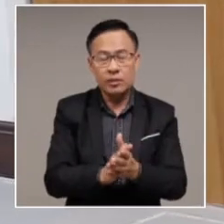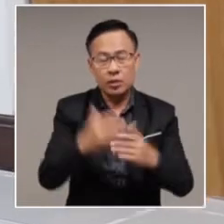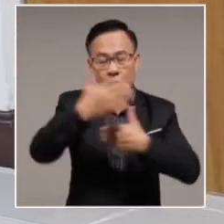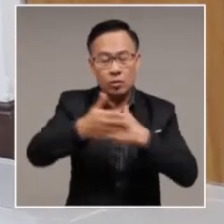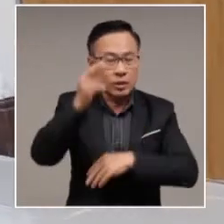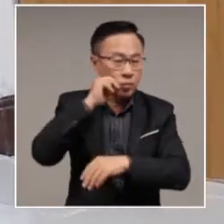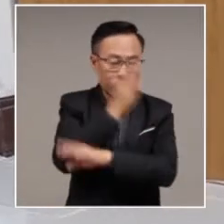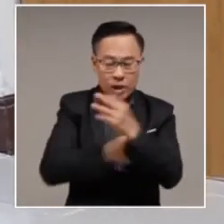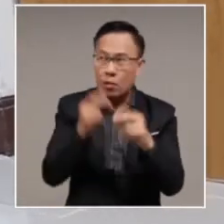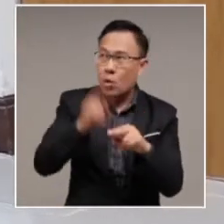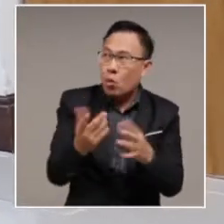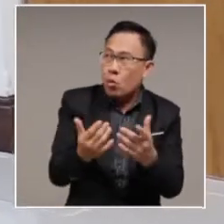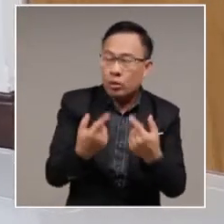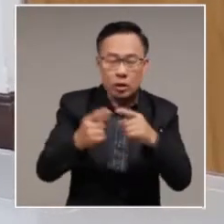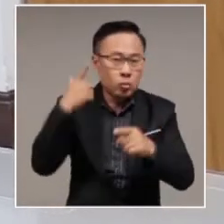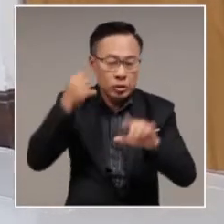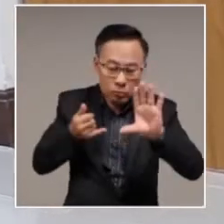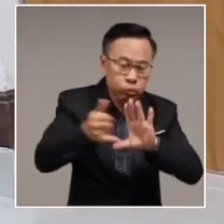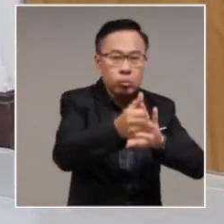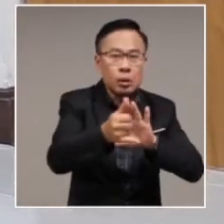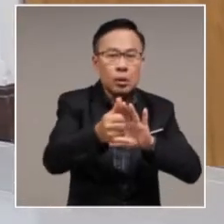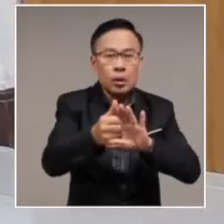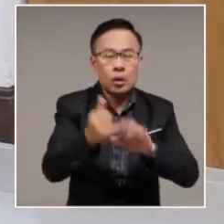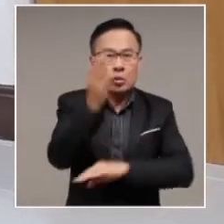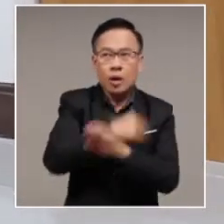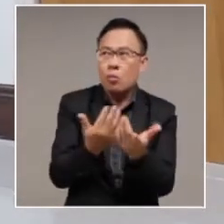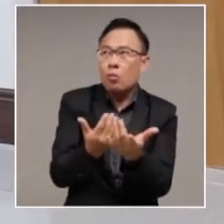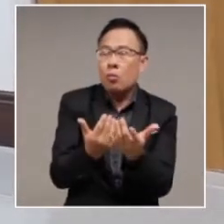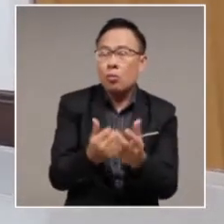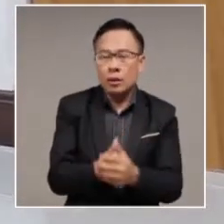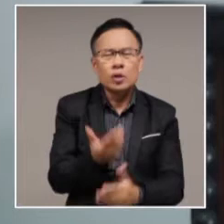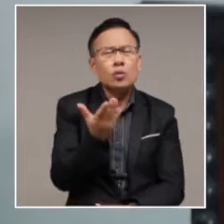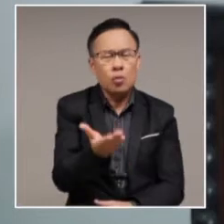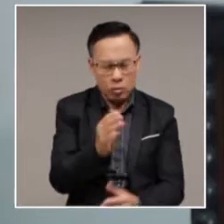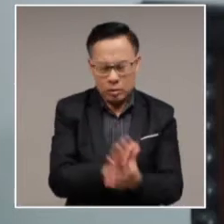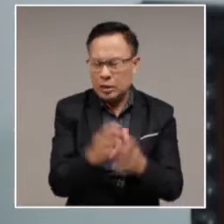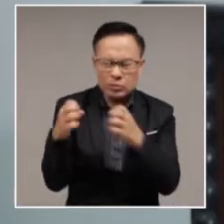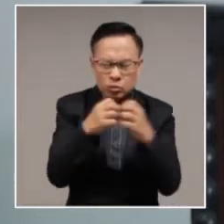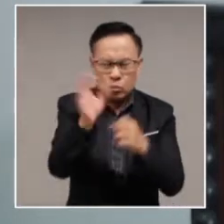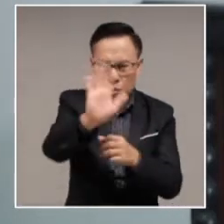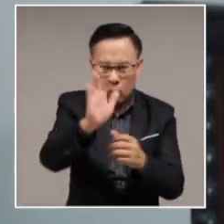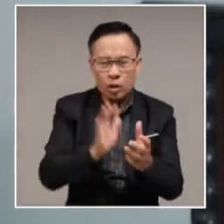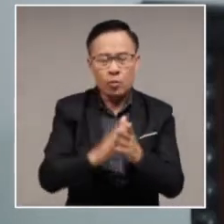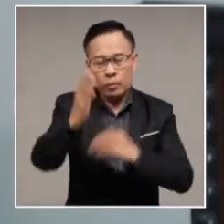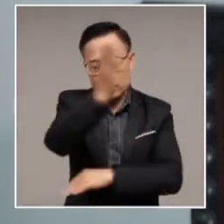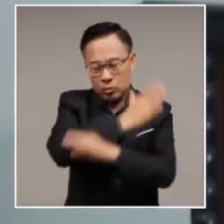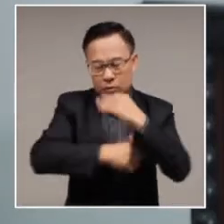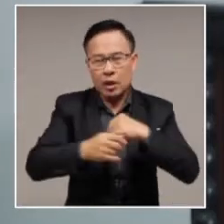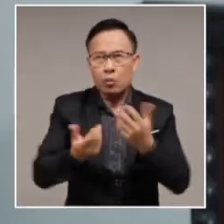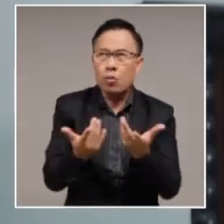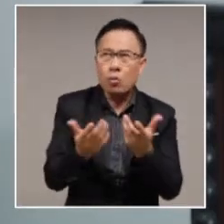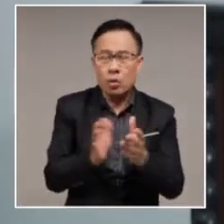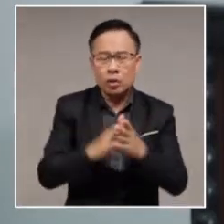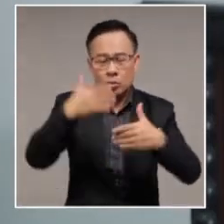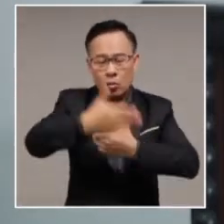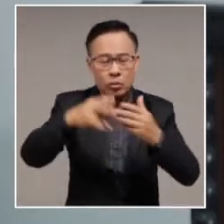เองครบ32ถ้าเป็นไปได้ก็อยากฝากไปนิดนึงว่าคุณก็ไปทางที่ของคุณเพราะว่าคนพิการเขาลำบากเขาไม่สามาร